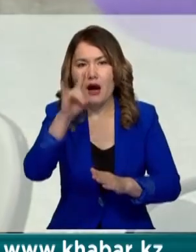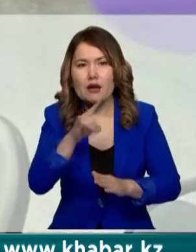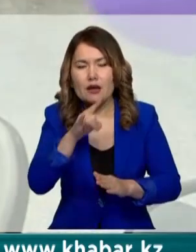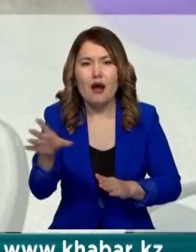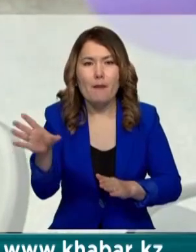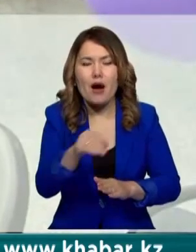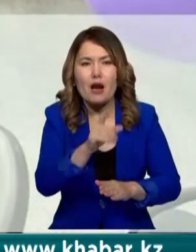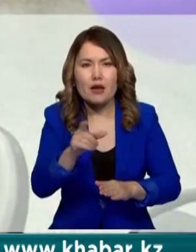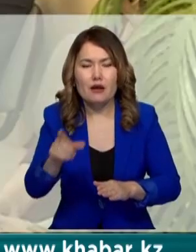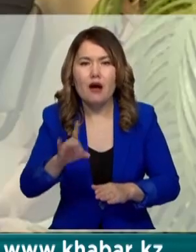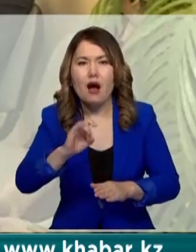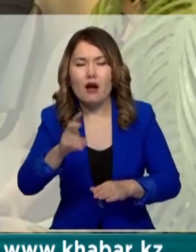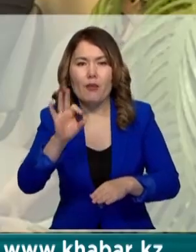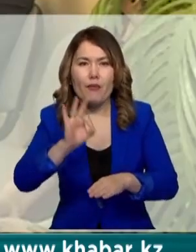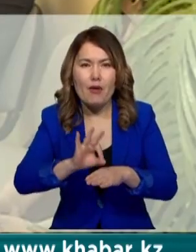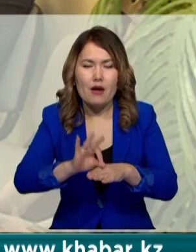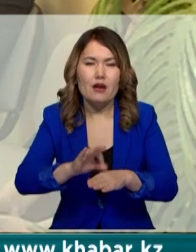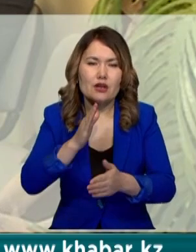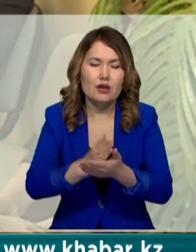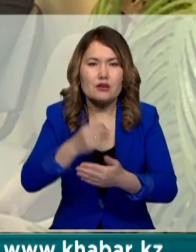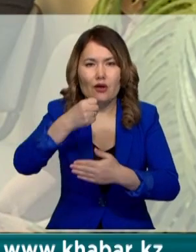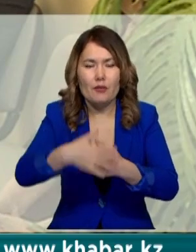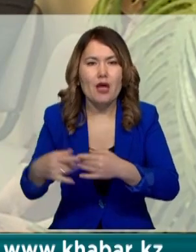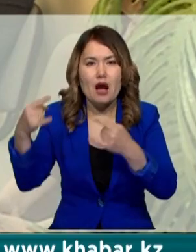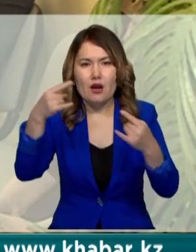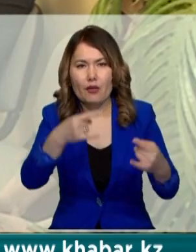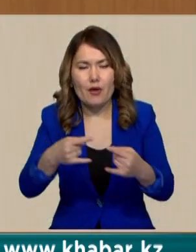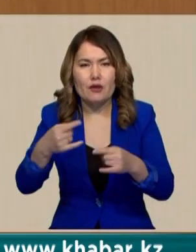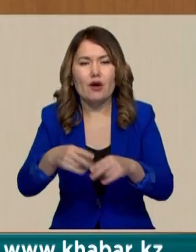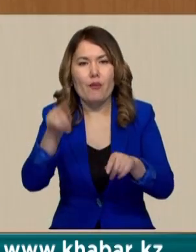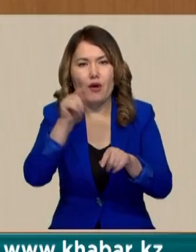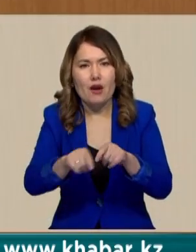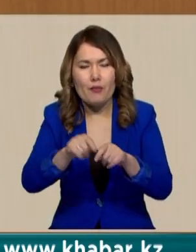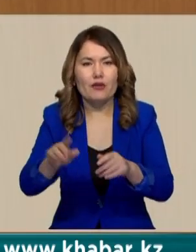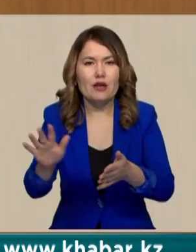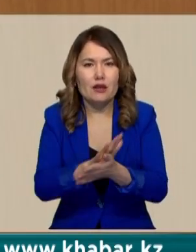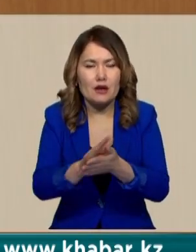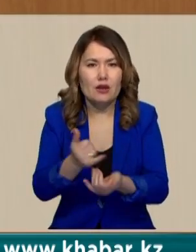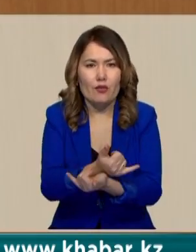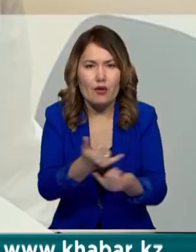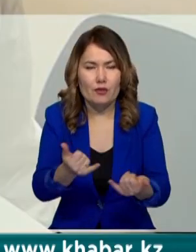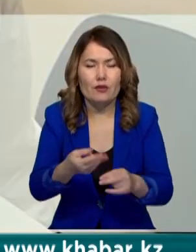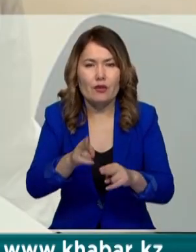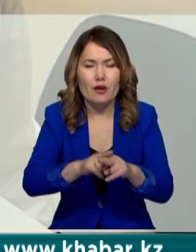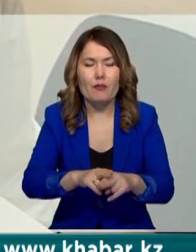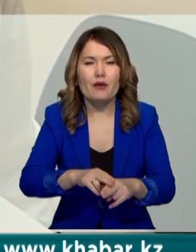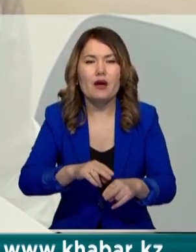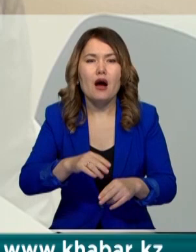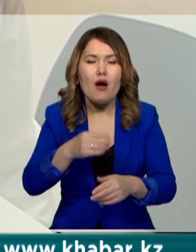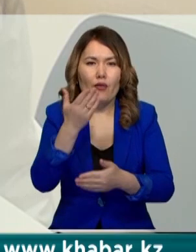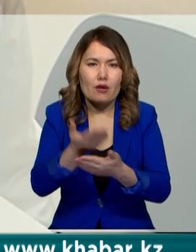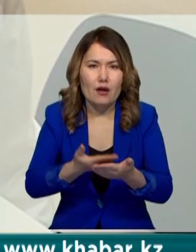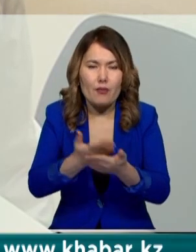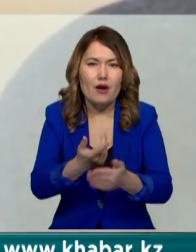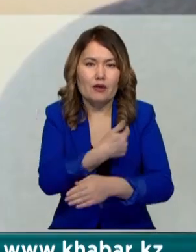барлық тұрғындары онкологиялық орталықтан рентген, эндоскопия, диагностиканың тегін өтіп, онколог мамандардан кеңес